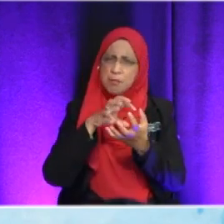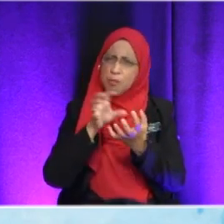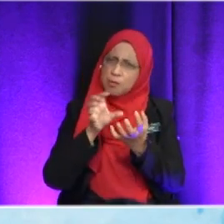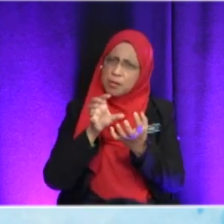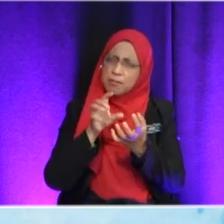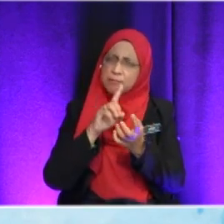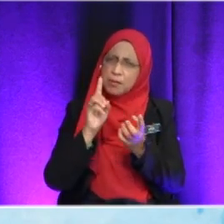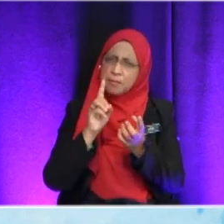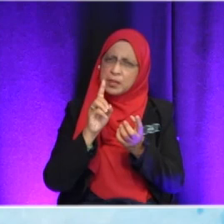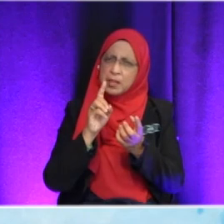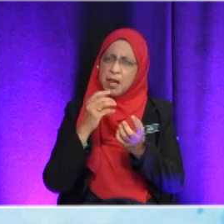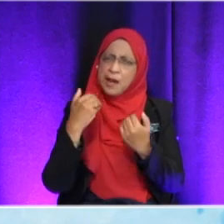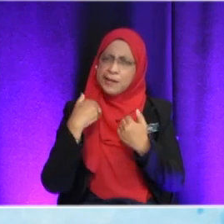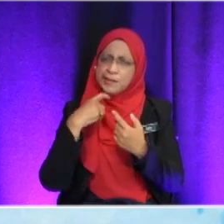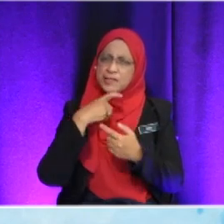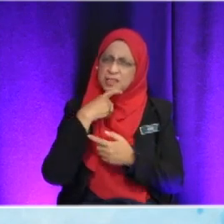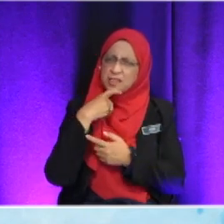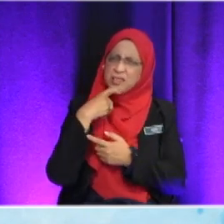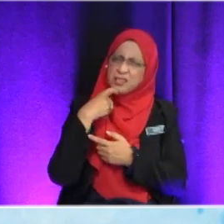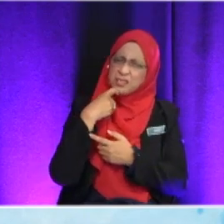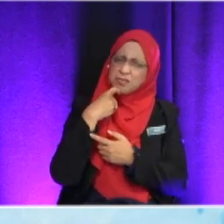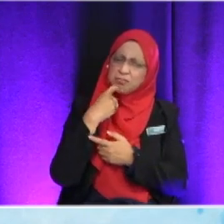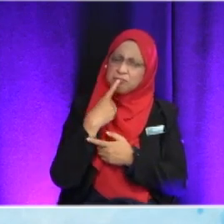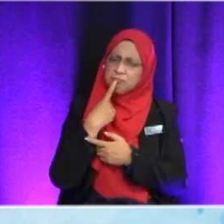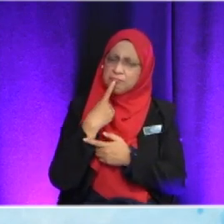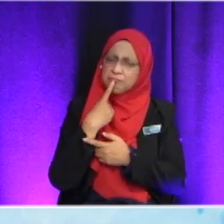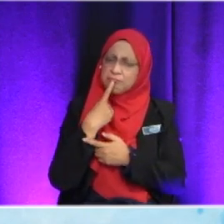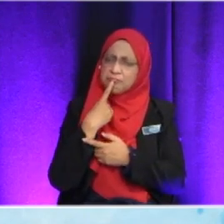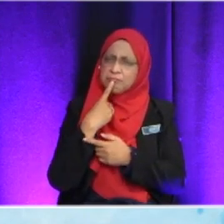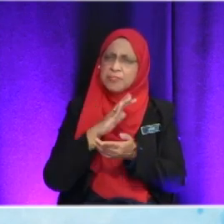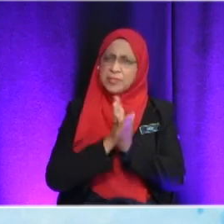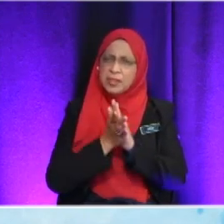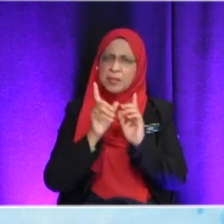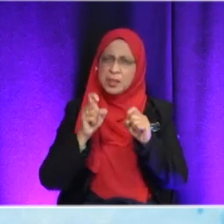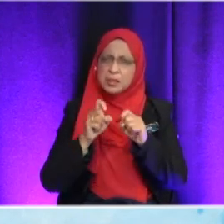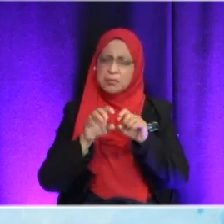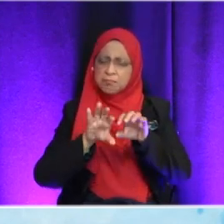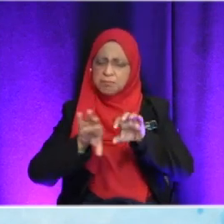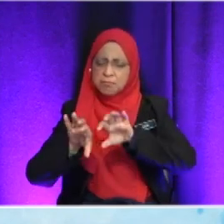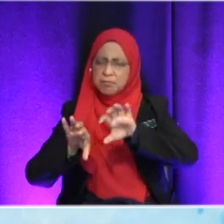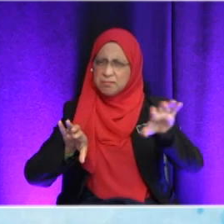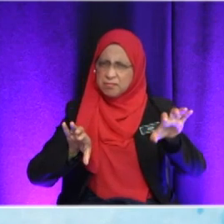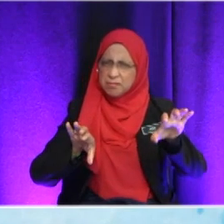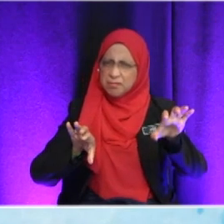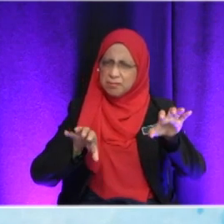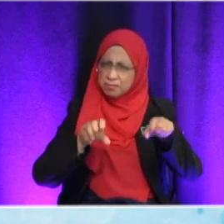dia macam kering untuk diasingkan sebab tidak bawa ciri kering pun